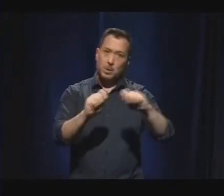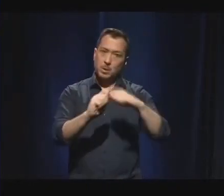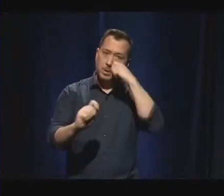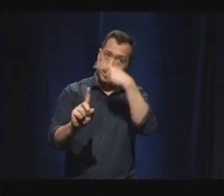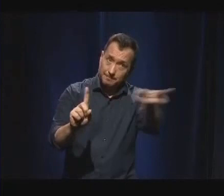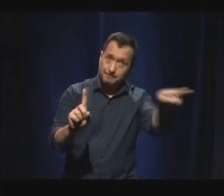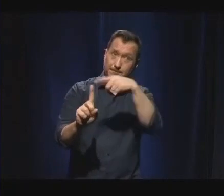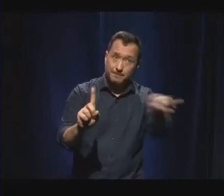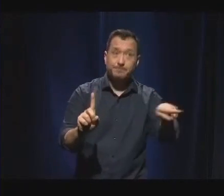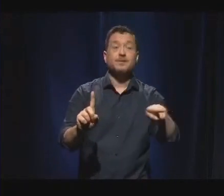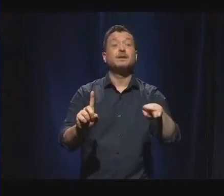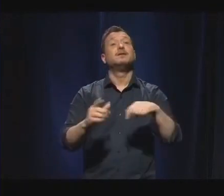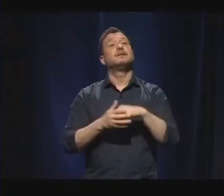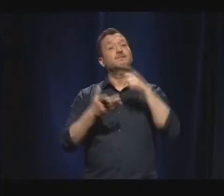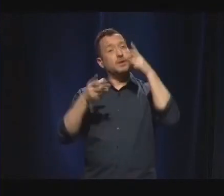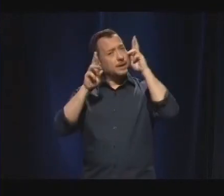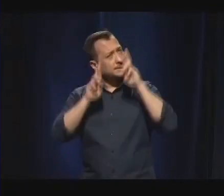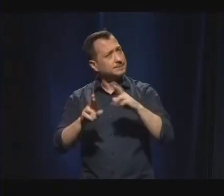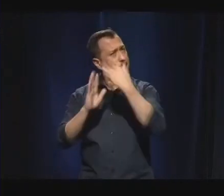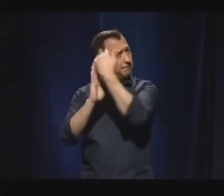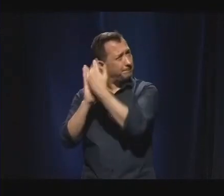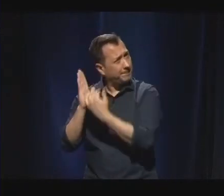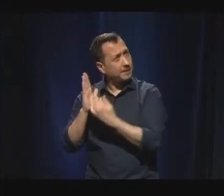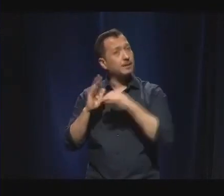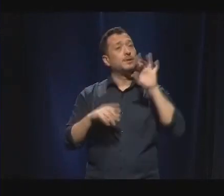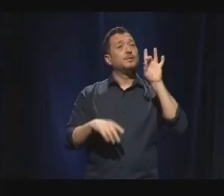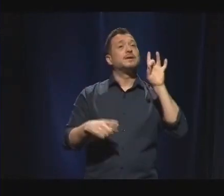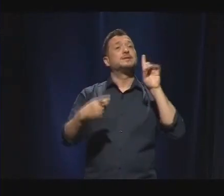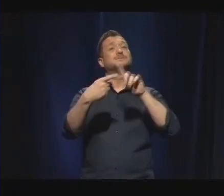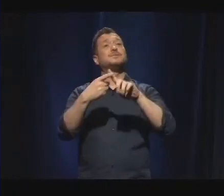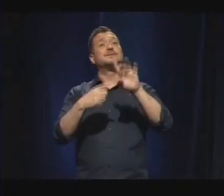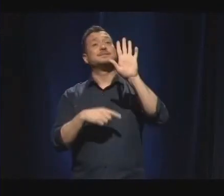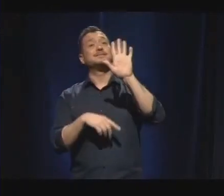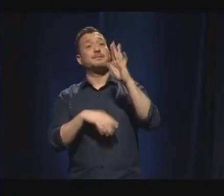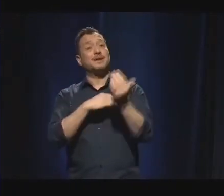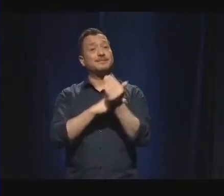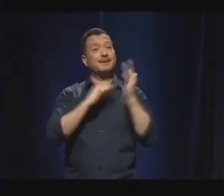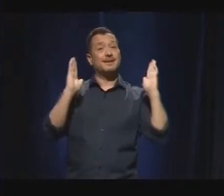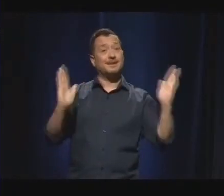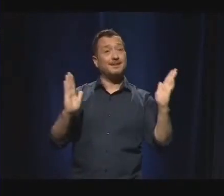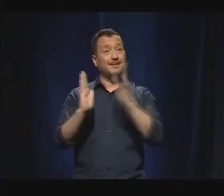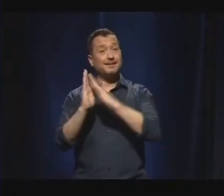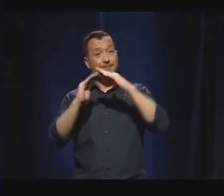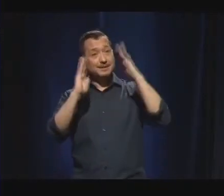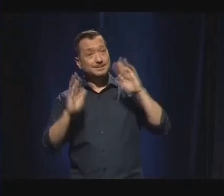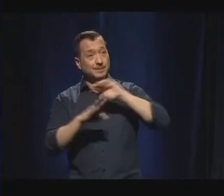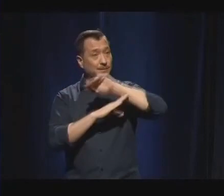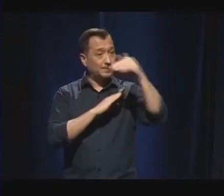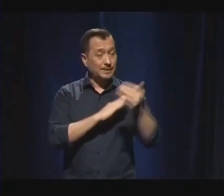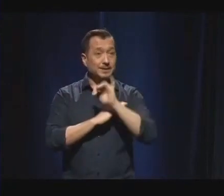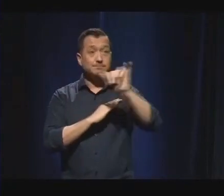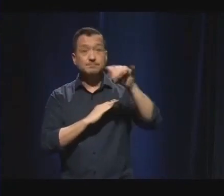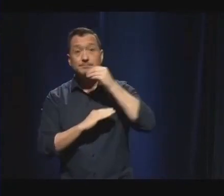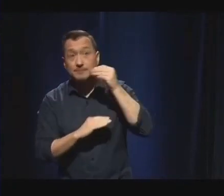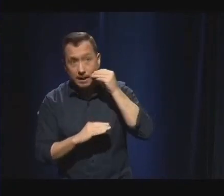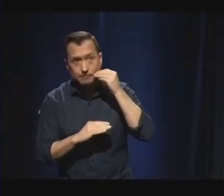consignes qu'on vous dit, on a le couvre-feu qui est maintenu, c'est pas pour rien, c'est pour éviter les rassemblements, la transmission communautaire. On